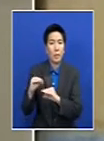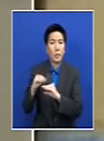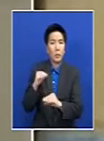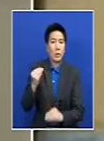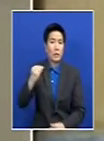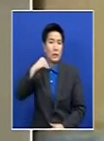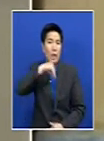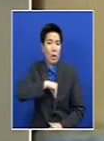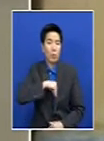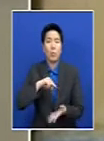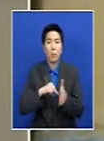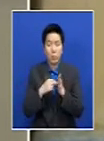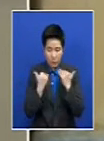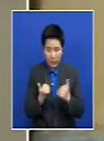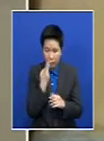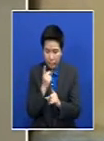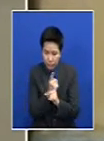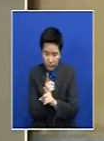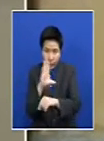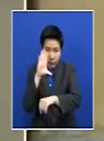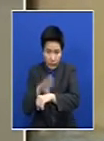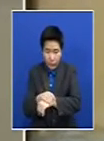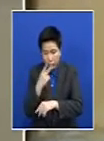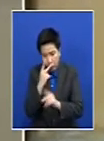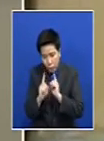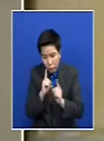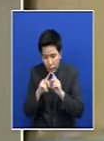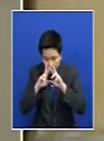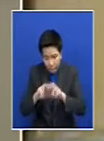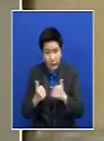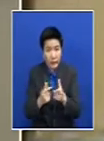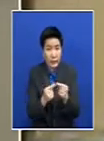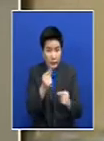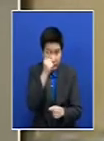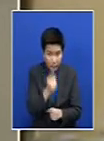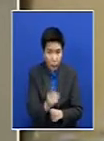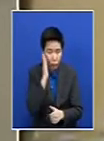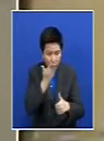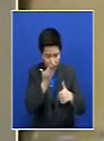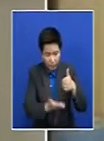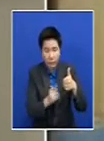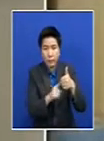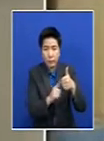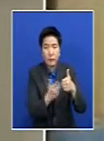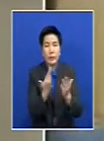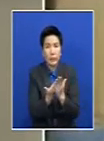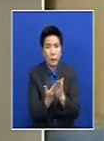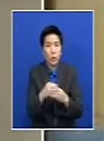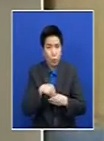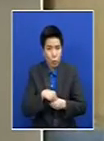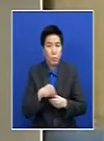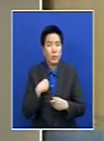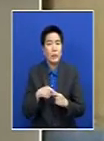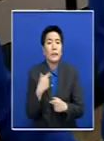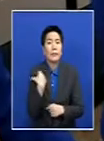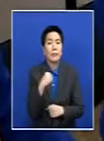นาคารกรุงไทยตอนนี้กำลังให้บริษัทติดตามและสอบสวนเรื่องนี้อยู่โดยข้อเท็จจริงก็คือพนักงานรายนี้มีธนบัตรในครอบคร